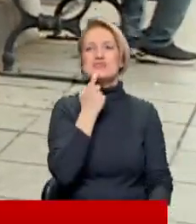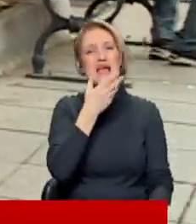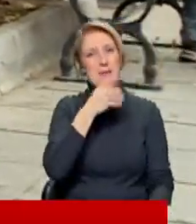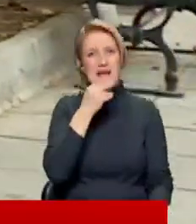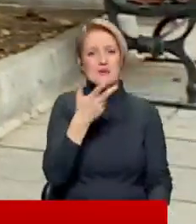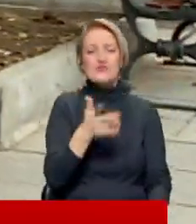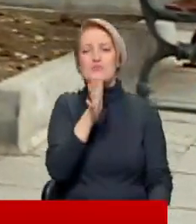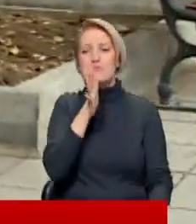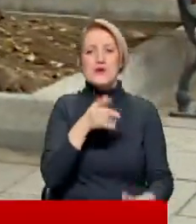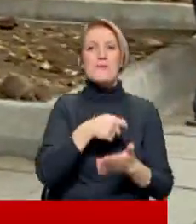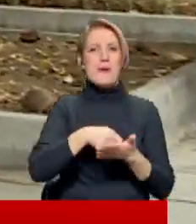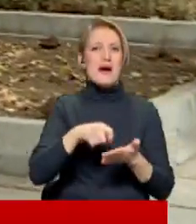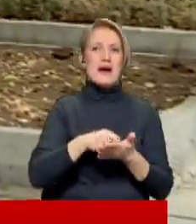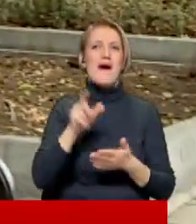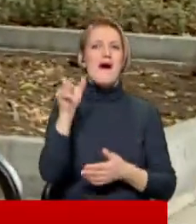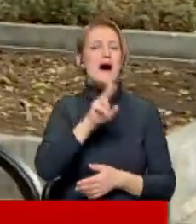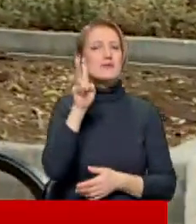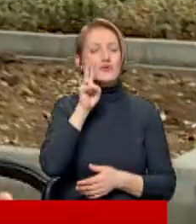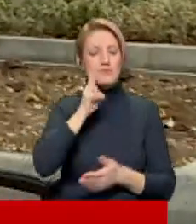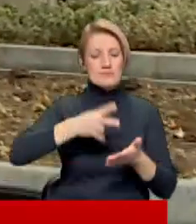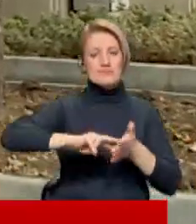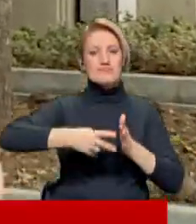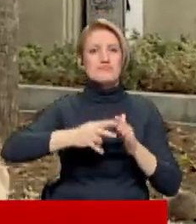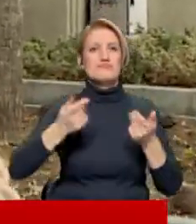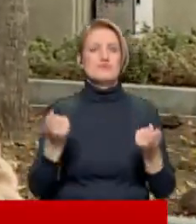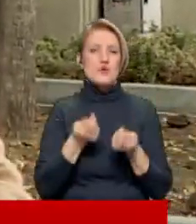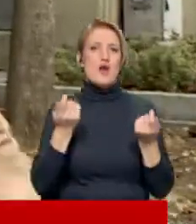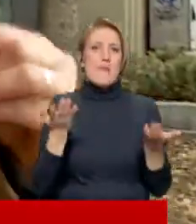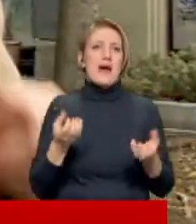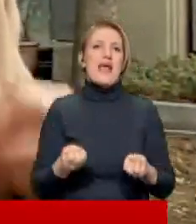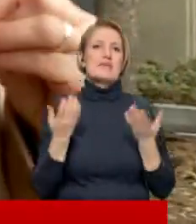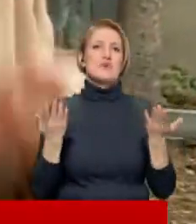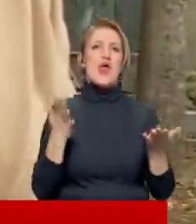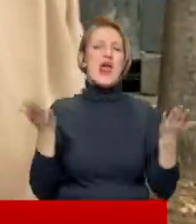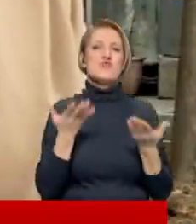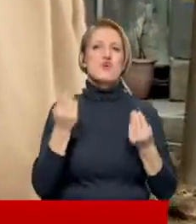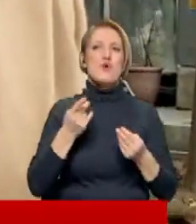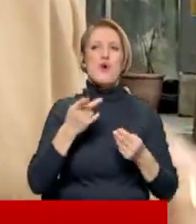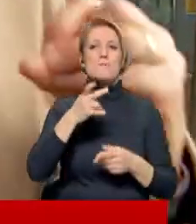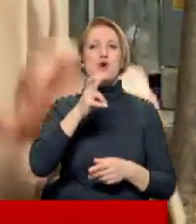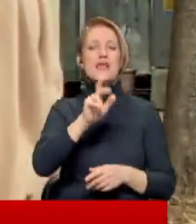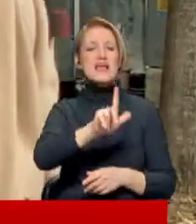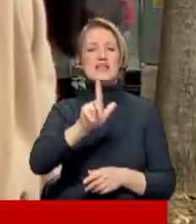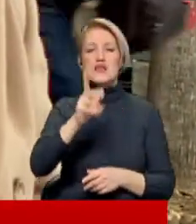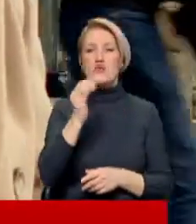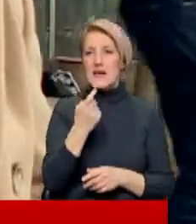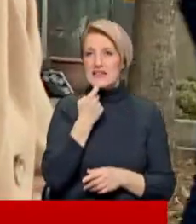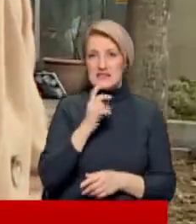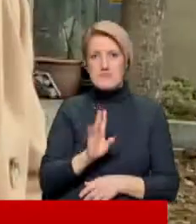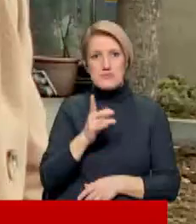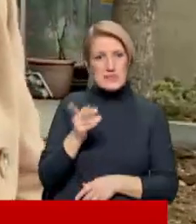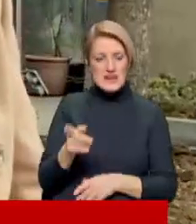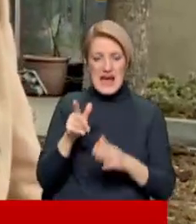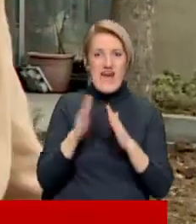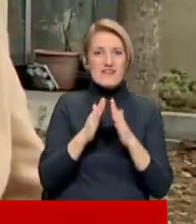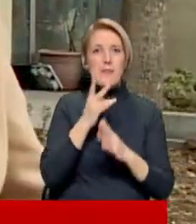emekli. 3500 lirayla ay sonunu getirmeye çalışıyor ama getiremiyor. En çok proteine ihtiyacı olan bu yaşında